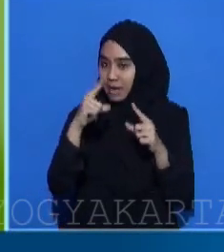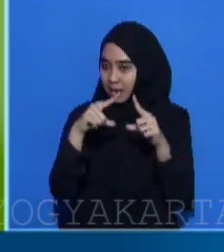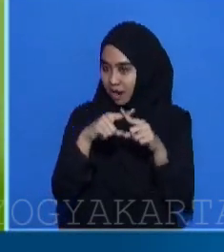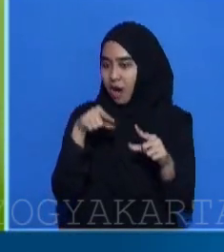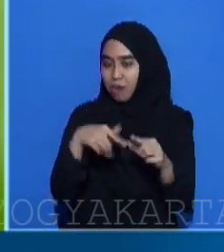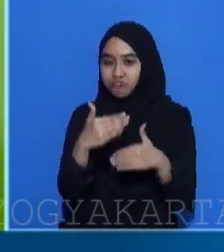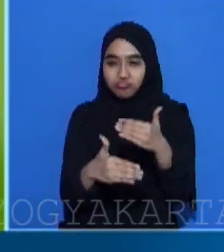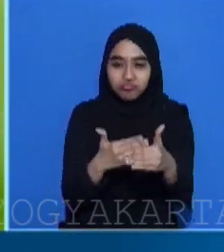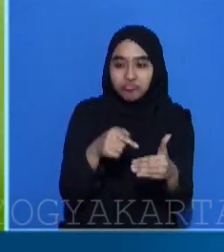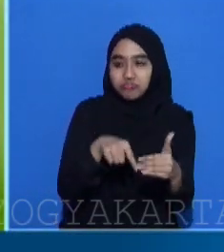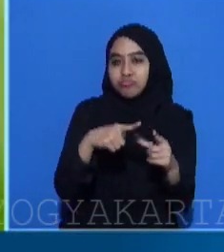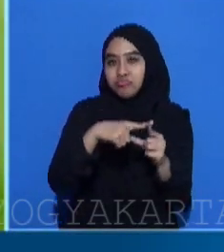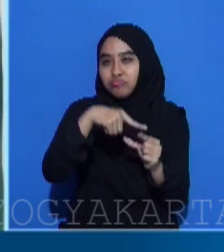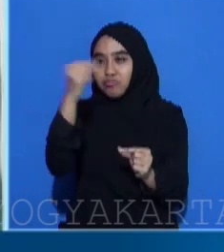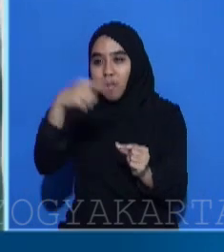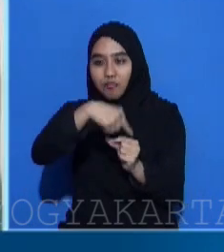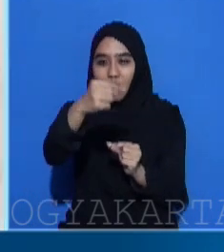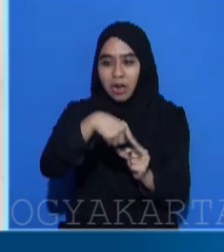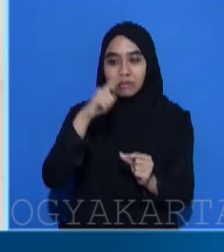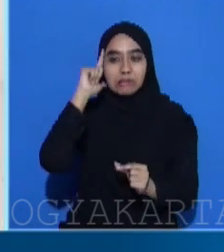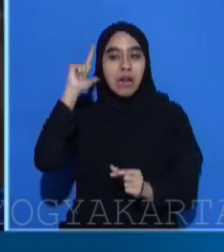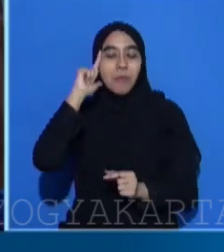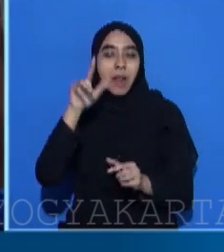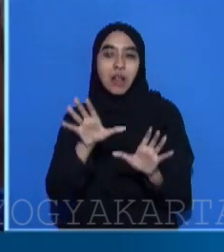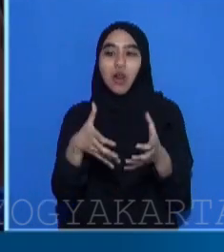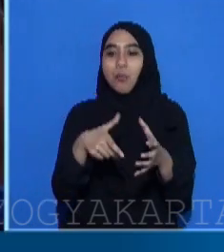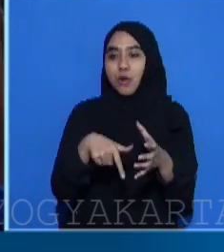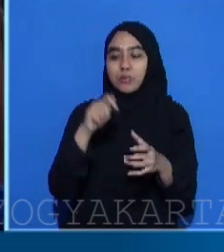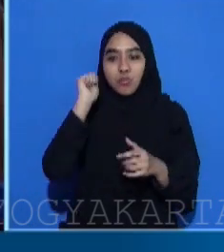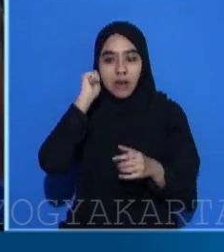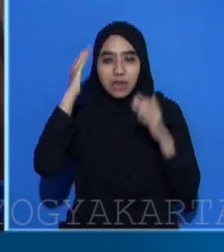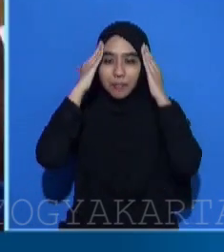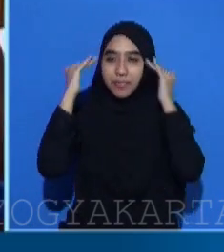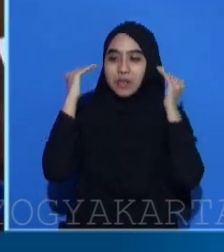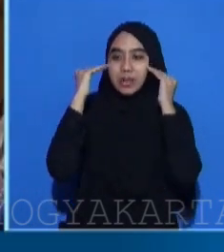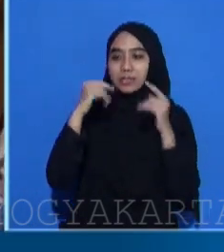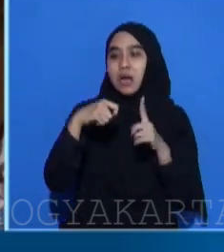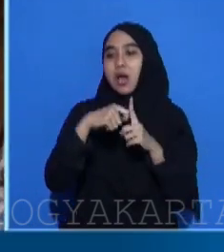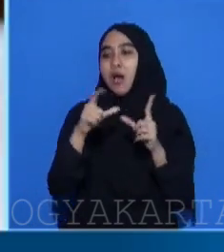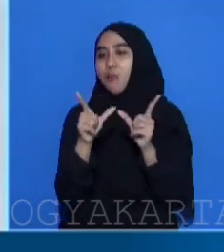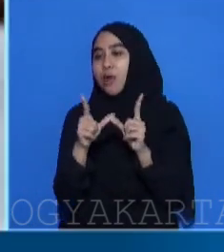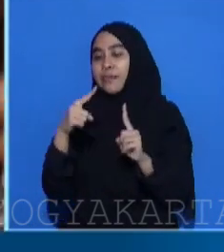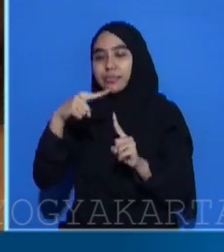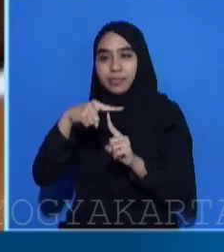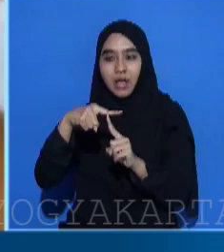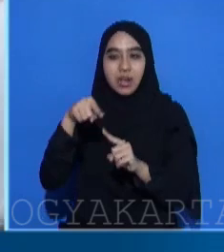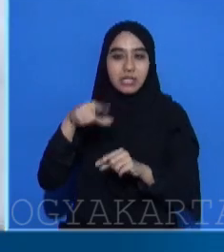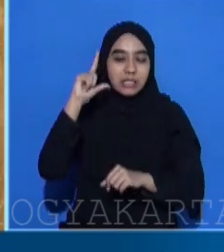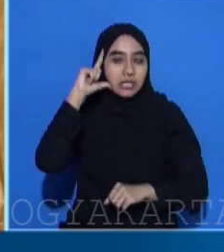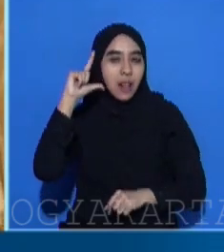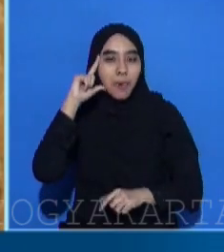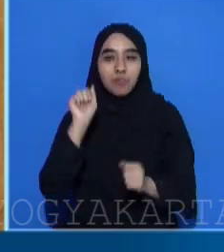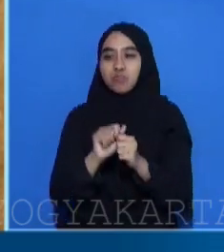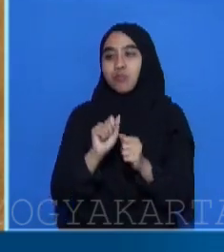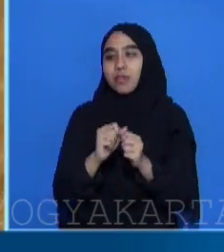vera atau lidah buaya di kawasan Pakem Sleman kelompok wanita Tani KWT migunani Pakem Binangun Sleman terus berinovasi menciptakan dan